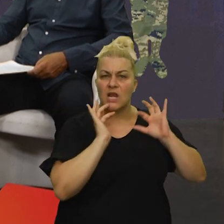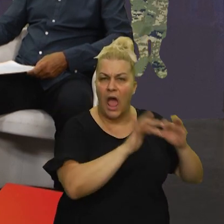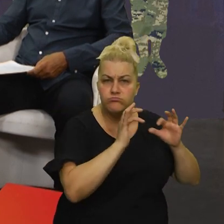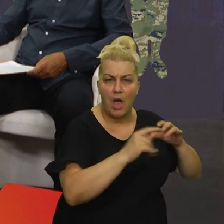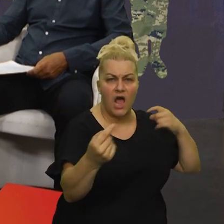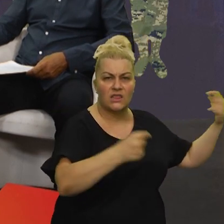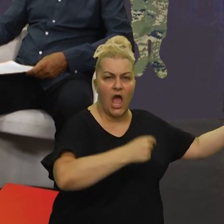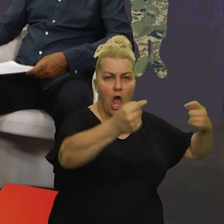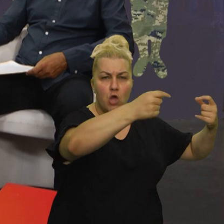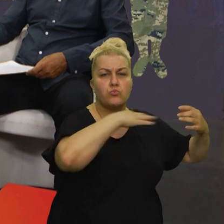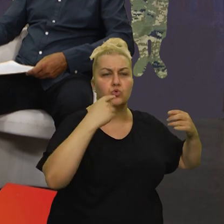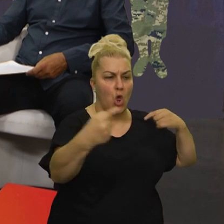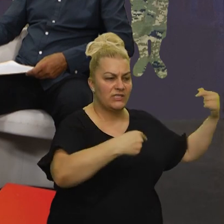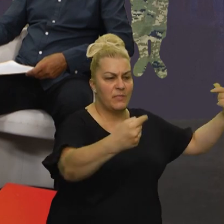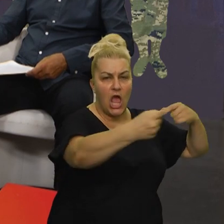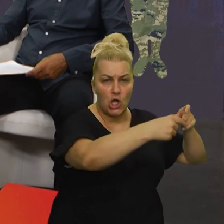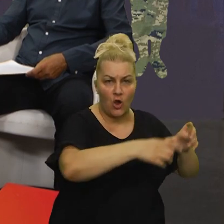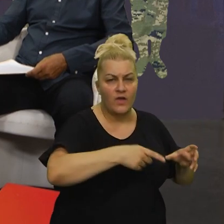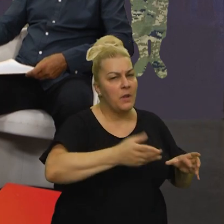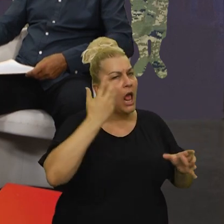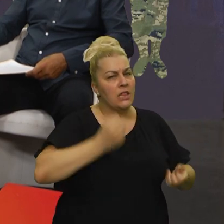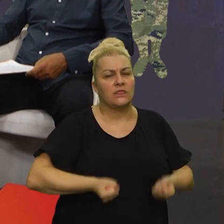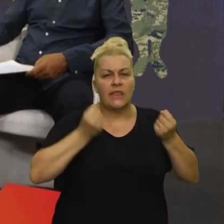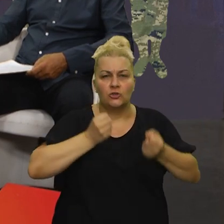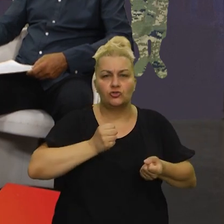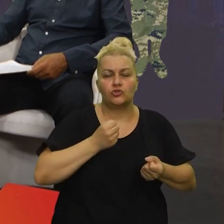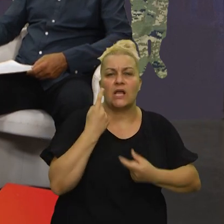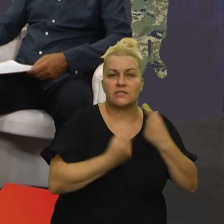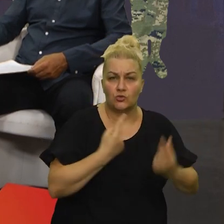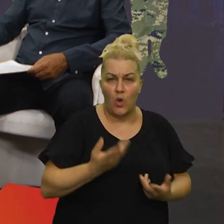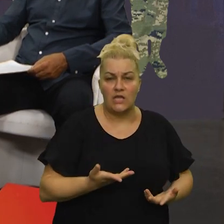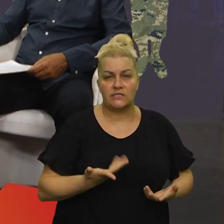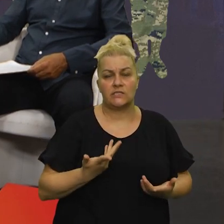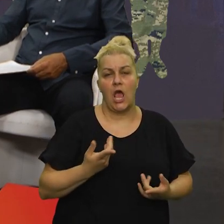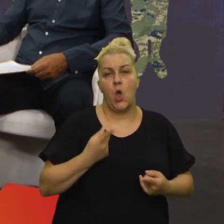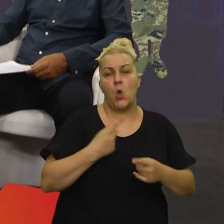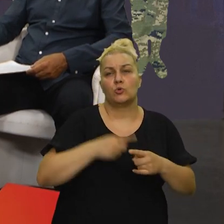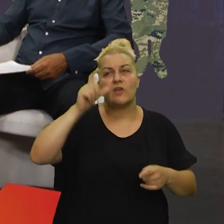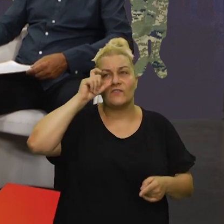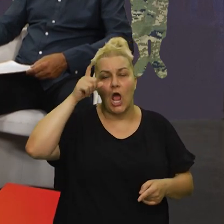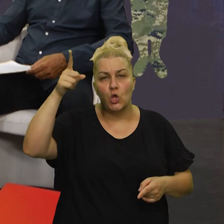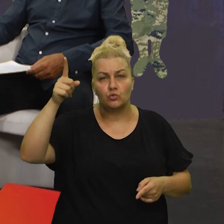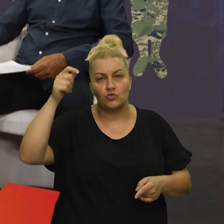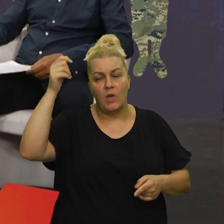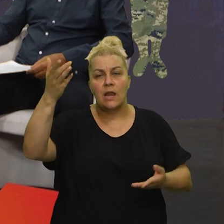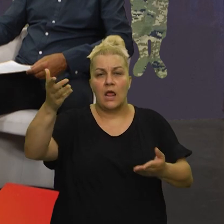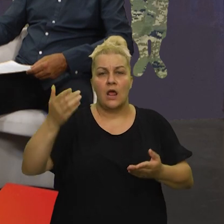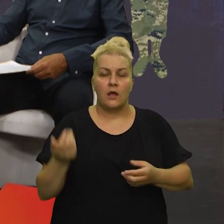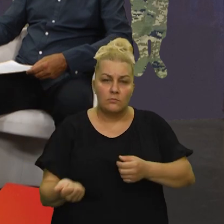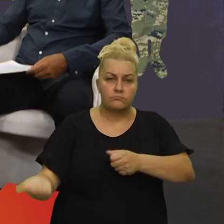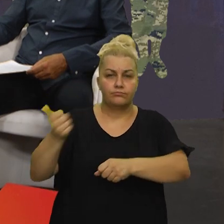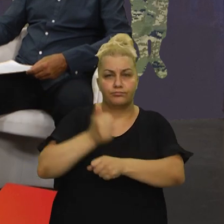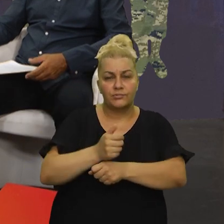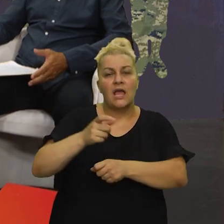iz nekoliko smjerova, vrlo jedna teška, složena situacija, Franjo Tuđman imenuje Janka Bobetka, svog